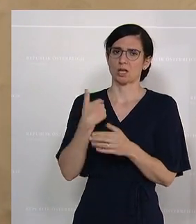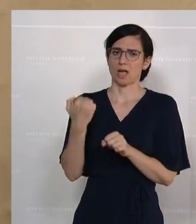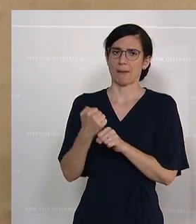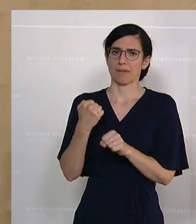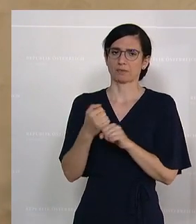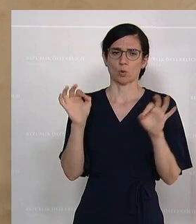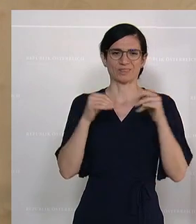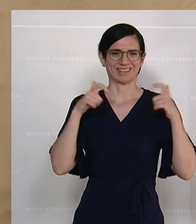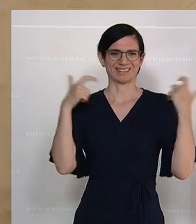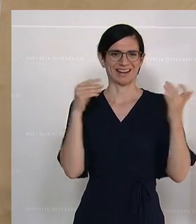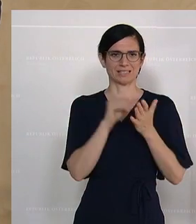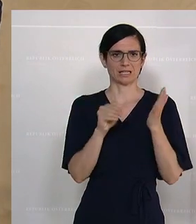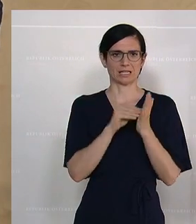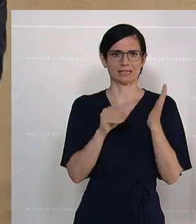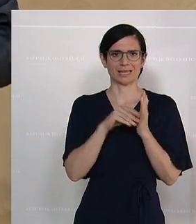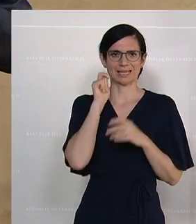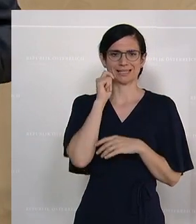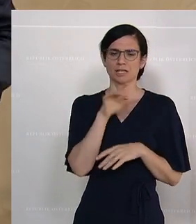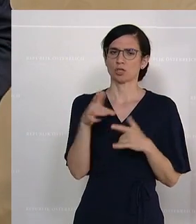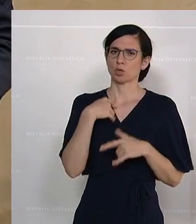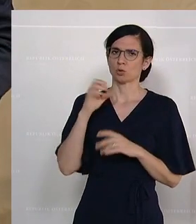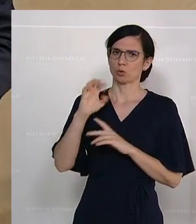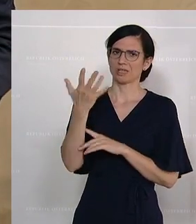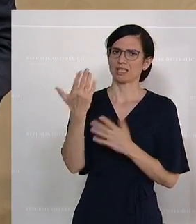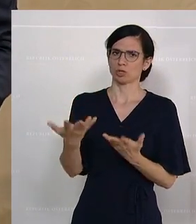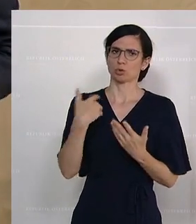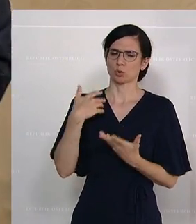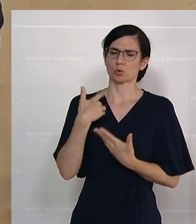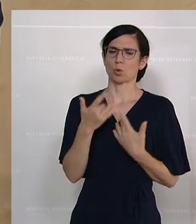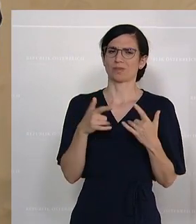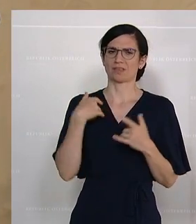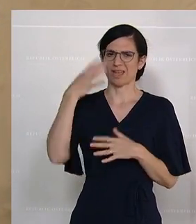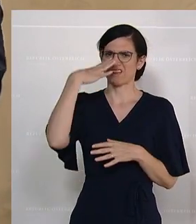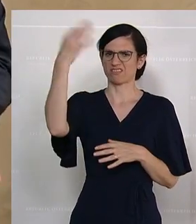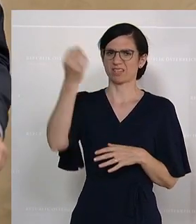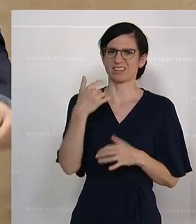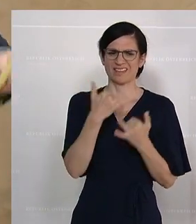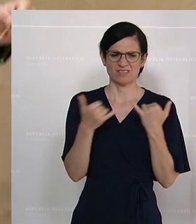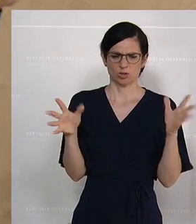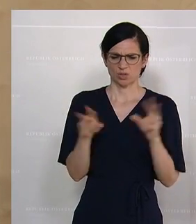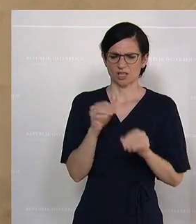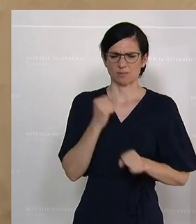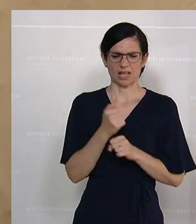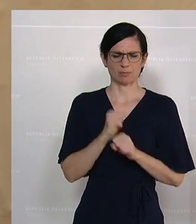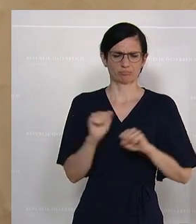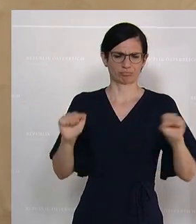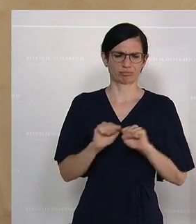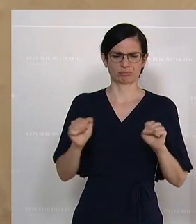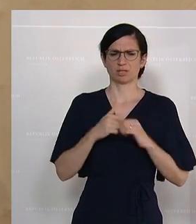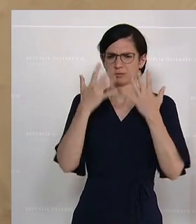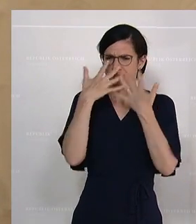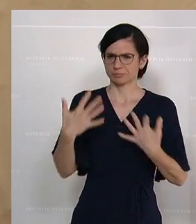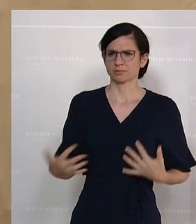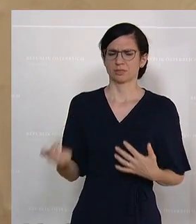das haben ja die die krisen auch eingeführt so wird mit dem geld umgegangen das erwarten sie wie ihr miteinander arbeitet das ist echt schick gegenüber